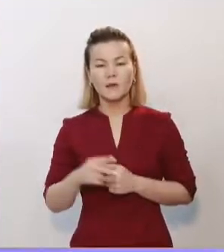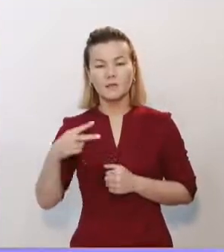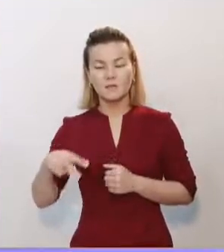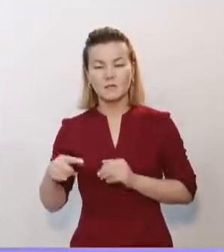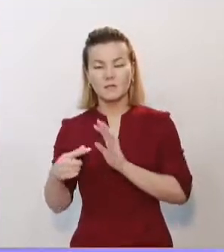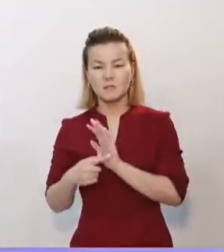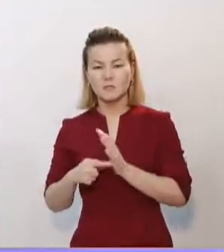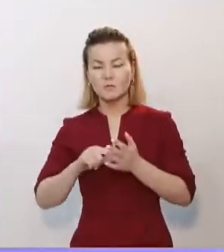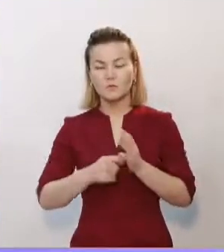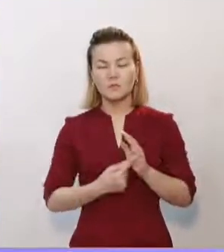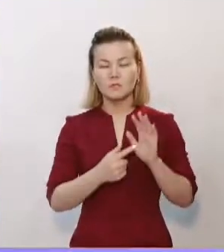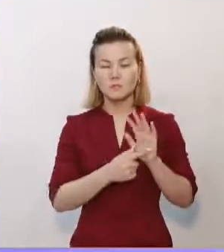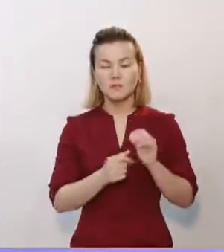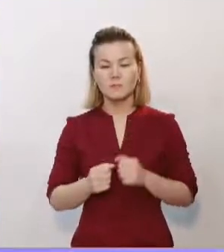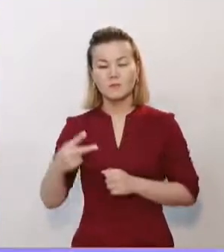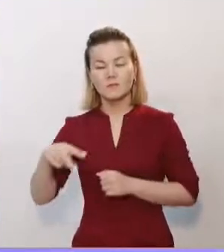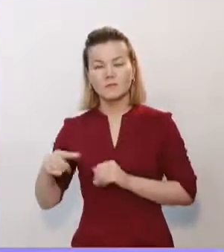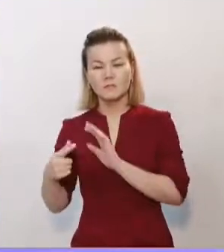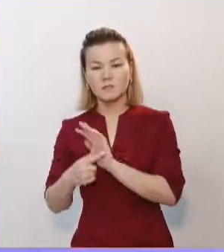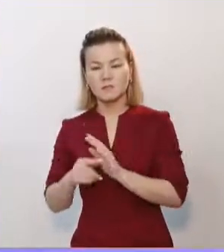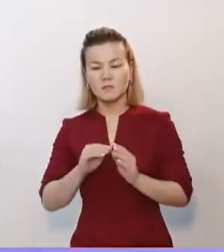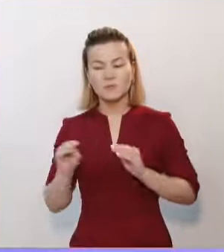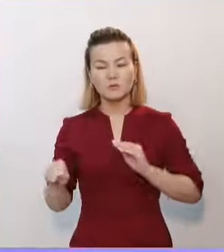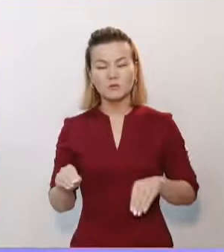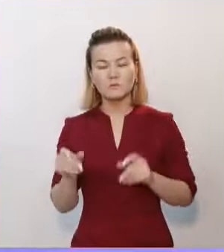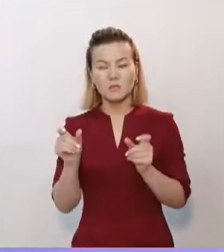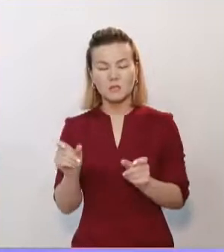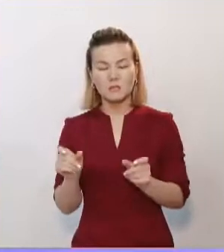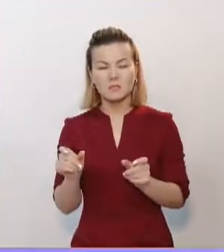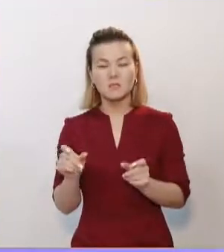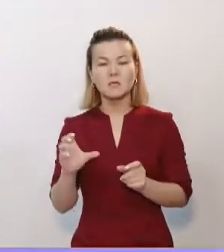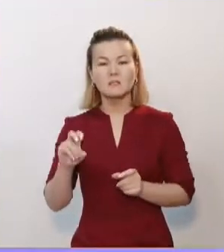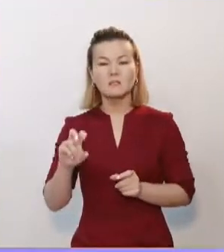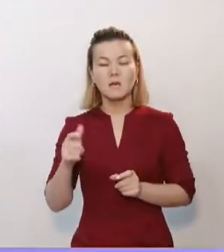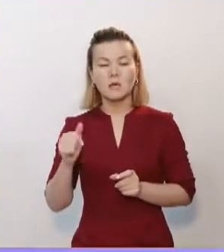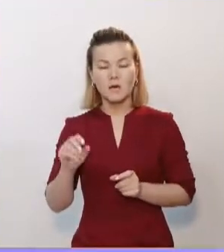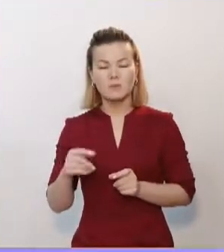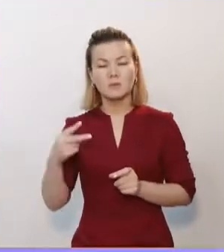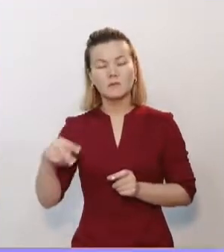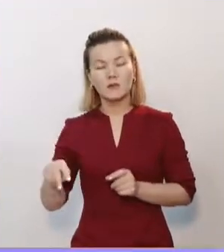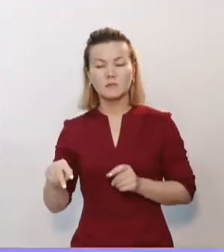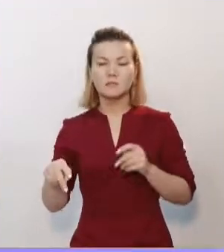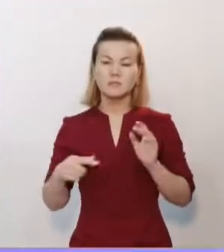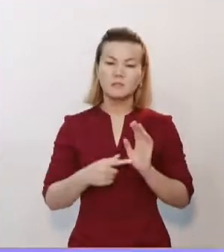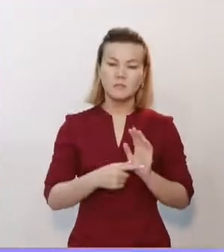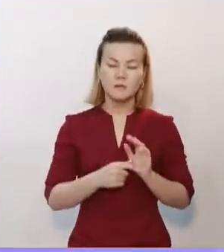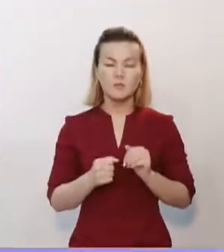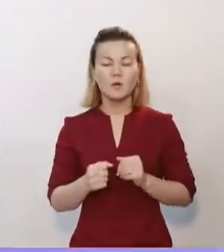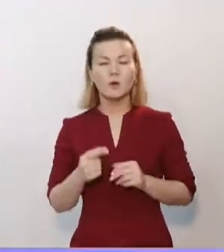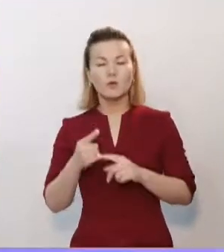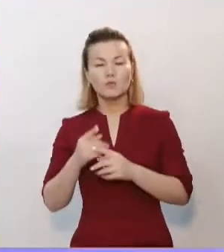27 умножить на 3. 27 разложим на разрядные слагаемые 20 и 7.